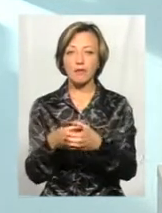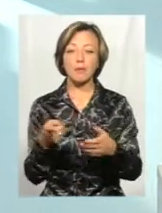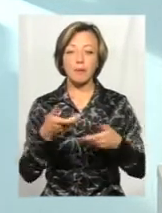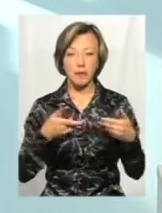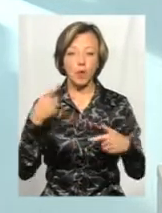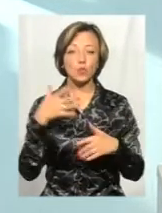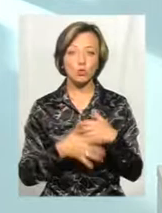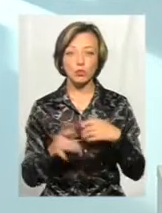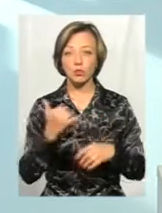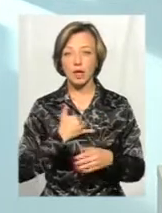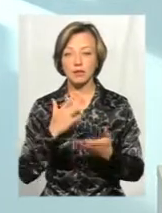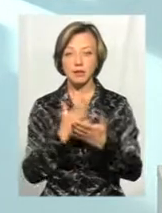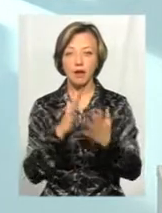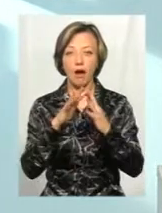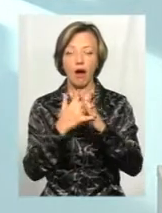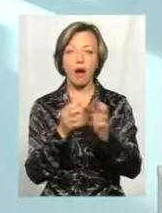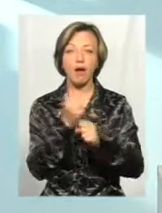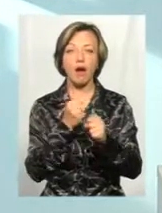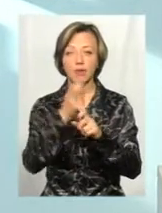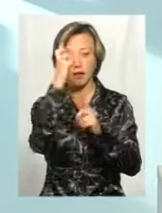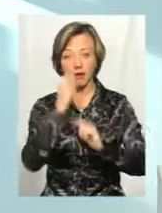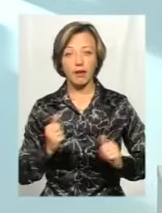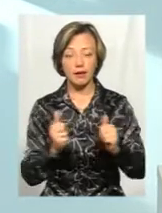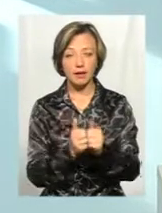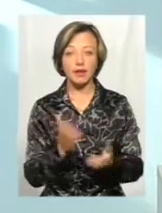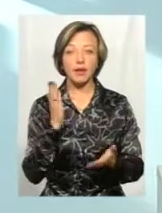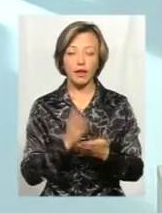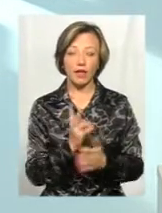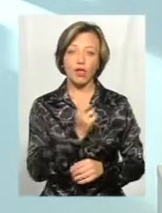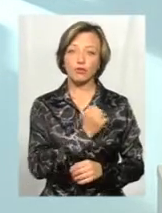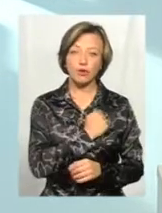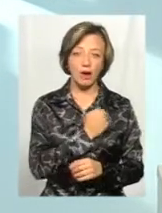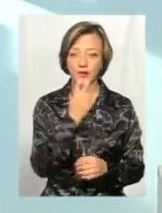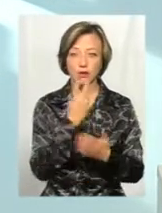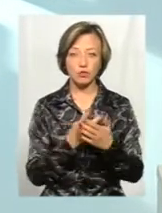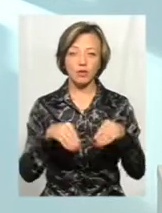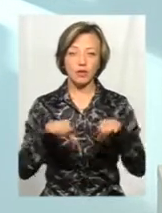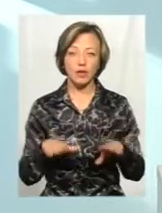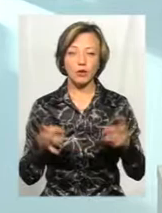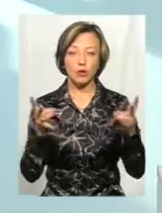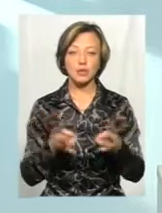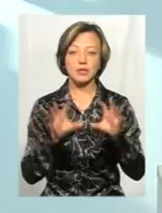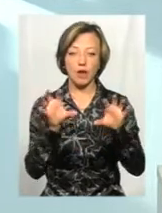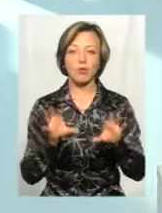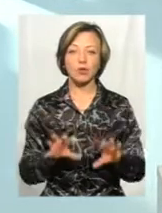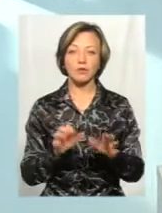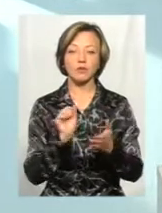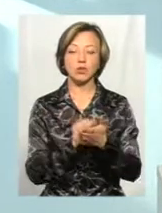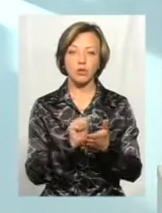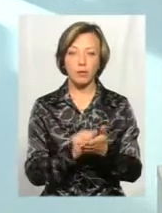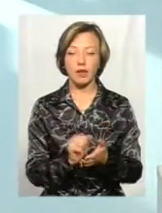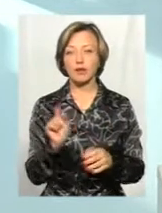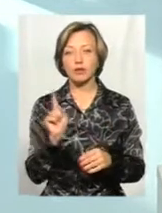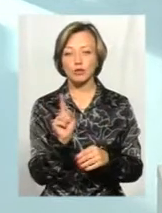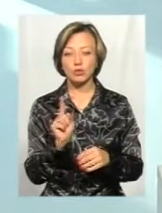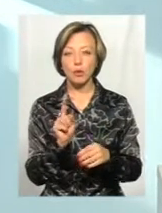розуміли, що у нас є аграрна країна, у нас є, на жаль, незважаючи на те, що ми ухвалюємо необхідні законодавчі акти, незважаючи на те,